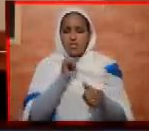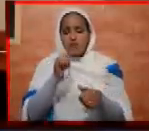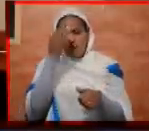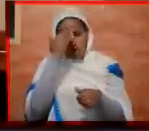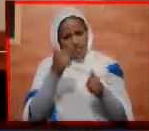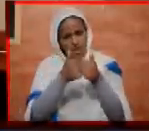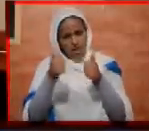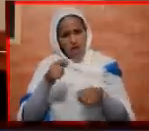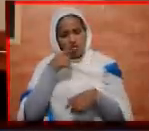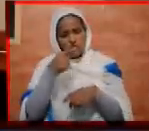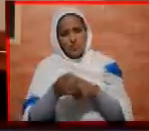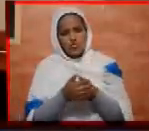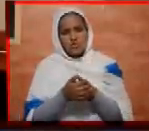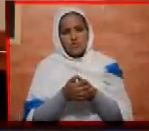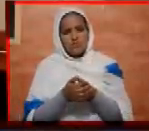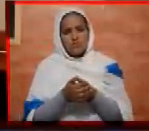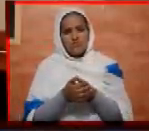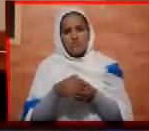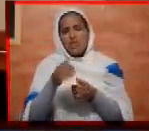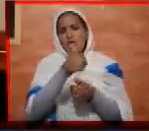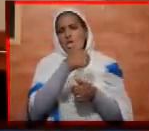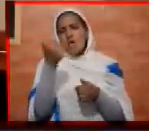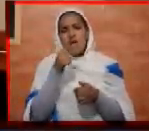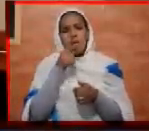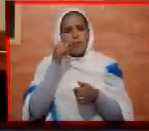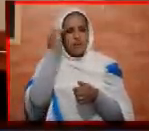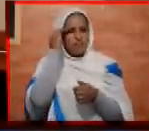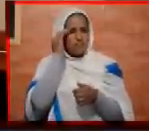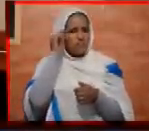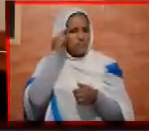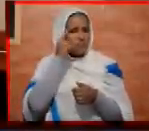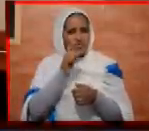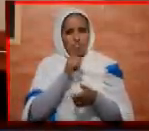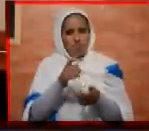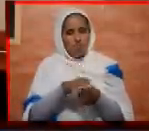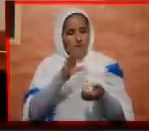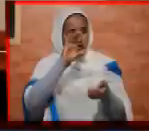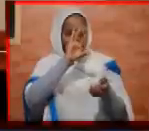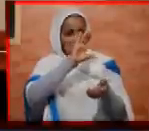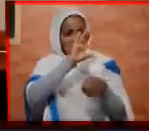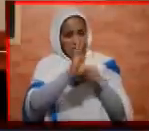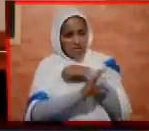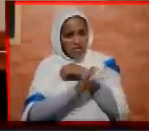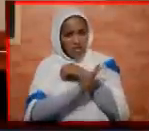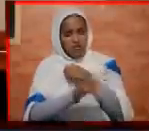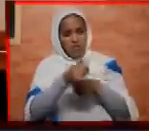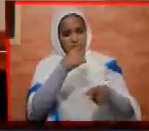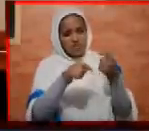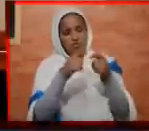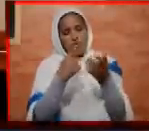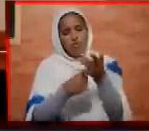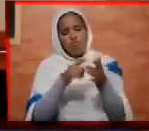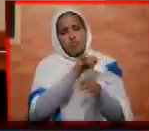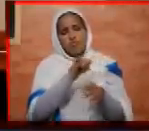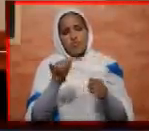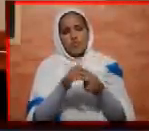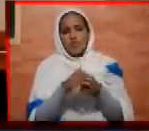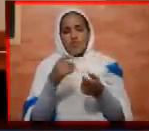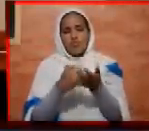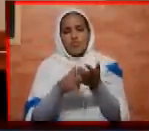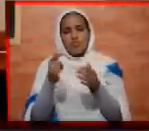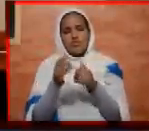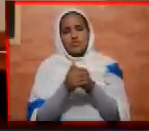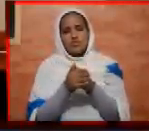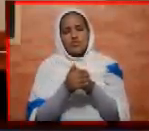ቢፈልግ ፈቃድ ጠይቆ ነው የሚወጣው፣ ስርዓቱን የጥንቱን አይተው እና ያም ሆነ ከፍተኛ ቁጥጥር በከተማ